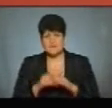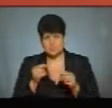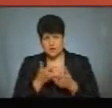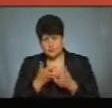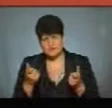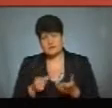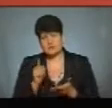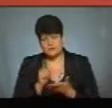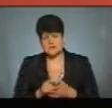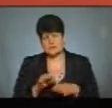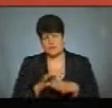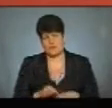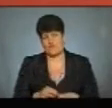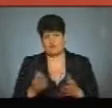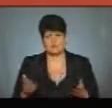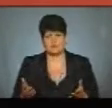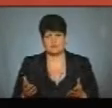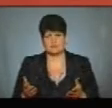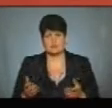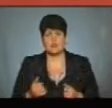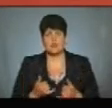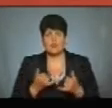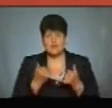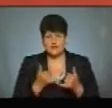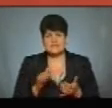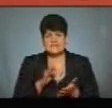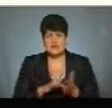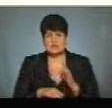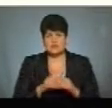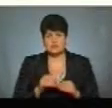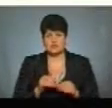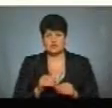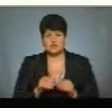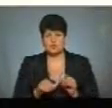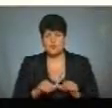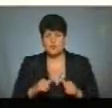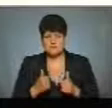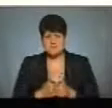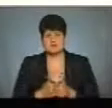вона зобов'язана це проводити. І, тобто в повноваженнях Центральної виборчої комісії не є